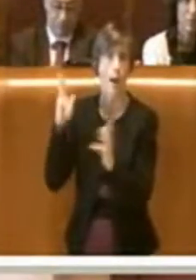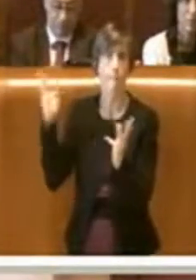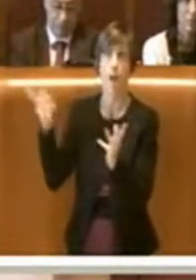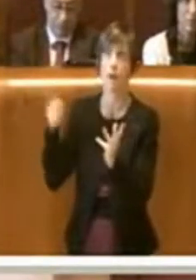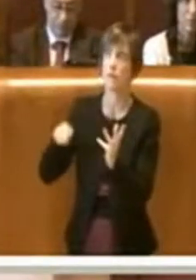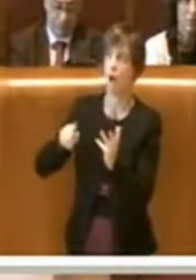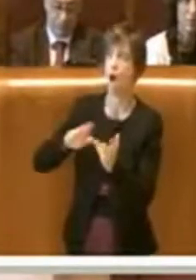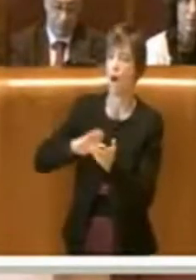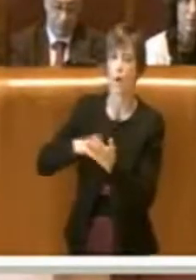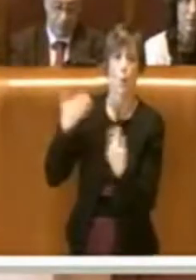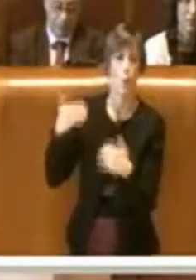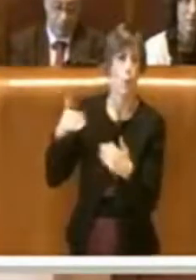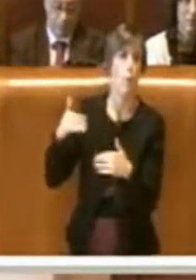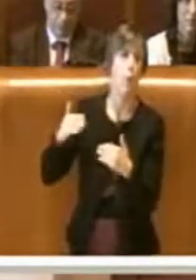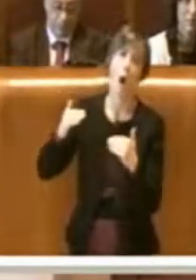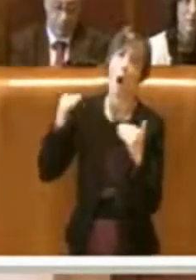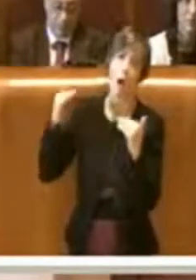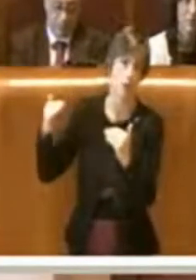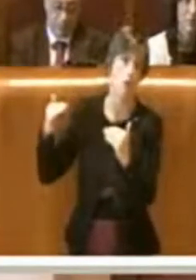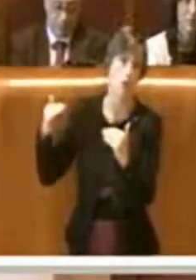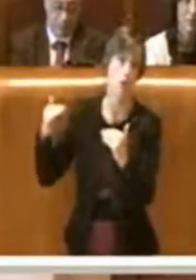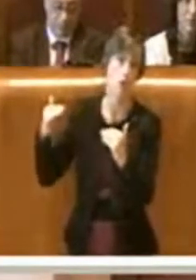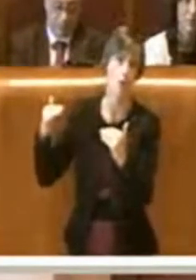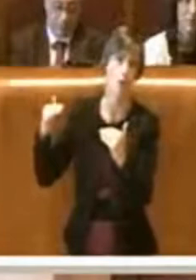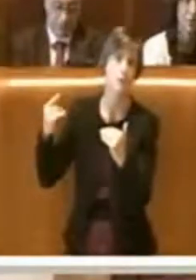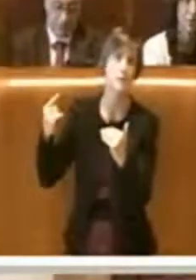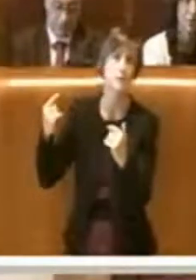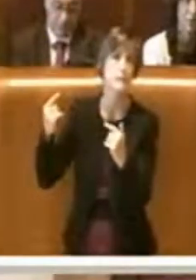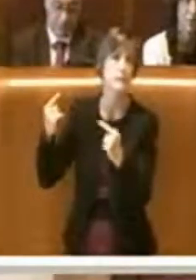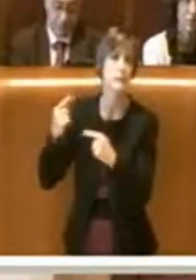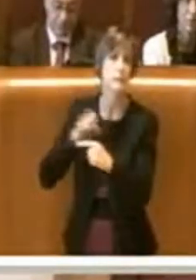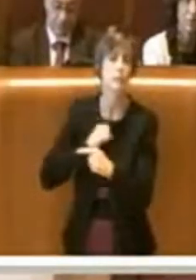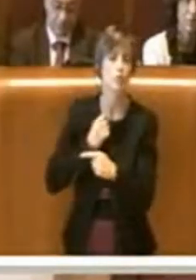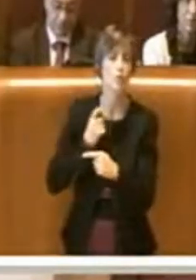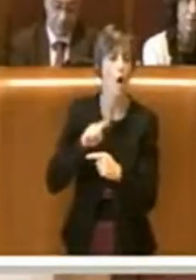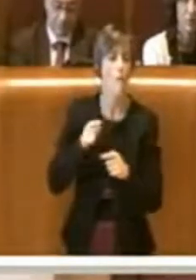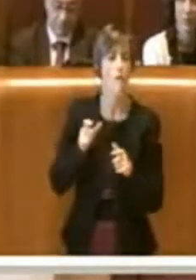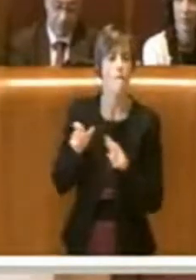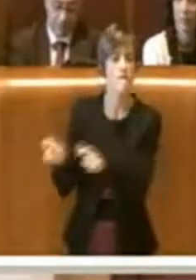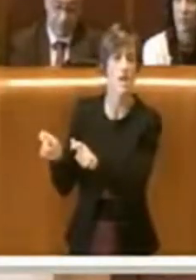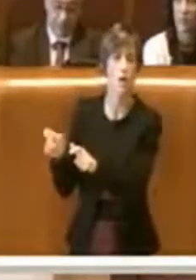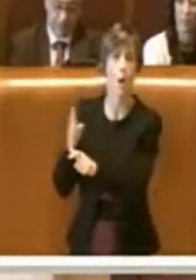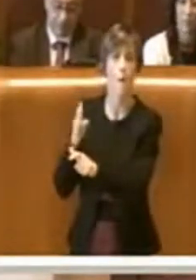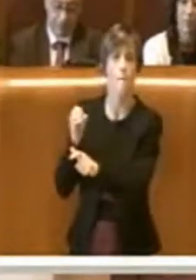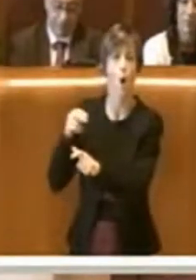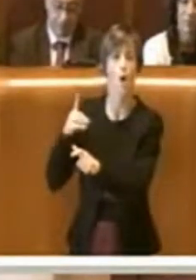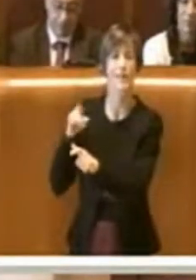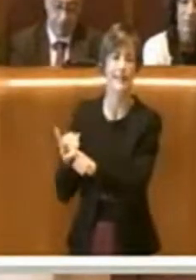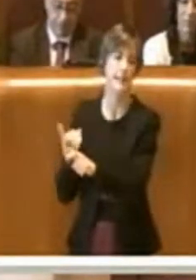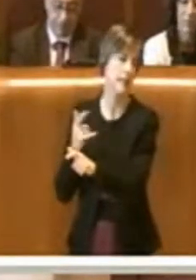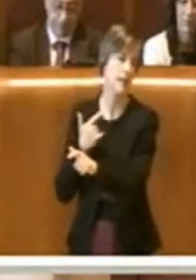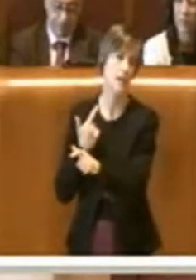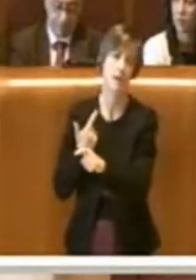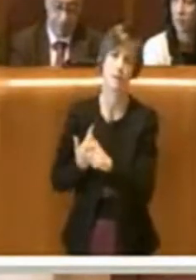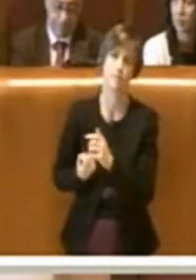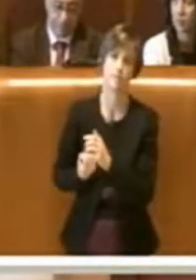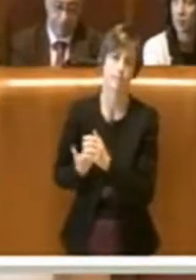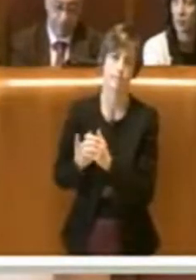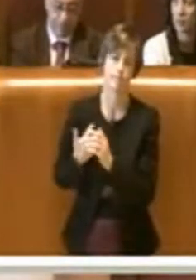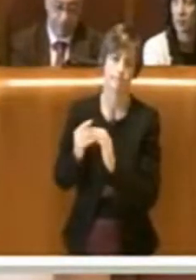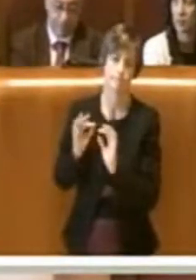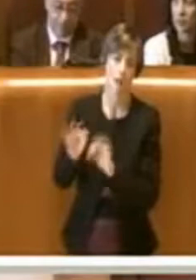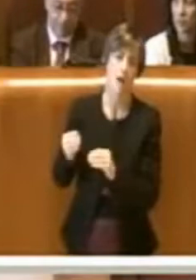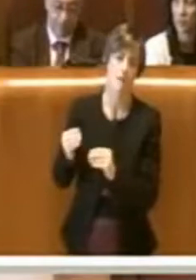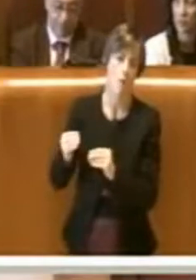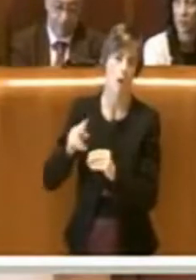ambientale, naturalistico. Purtroppo il vincolo Bondi è arrivato solo nel 2010, perché io sto parlando del periodo